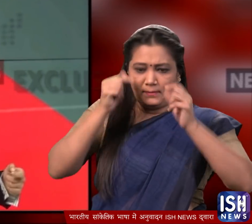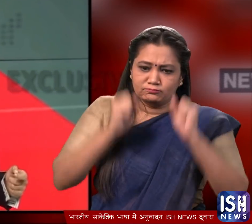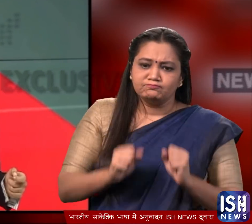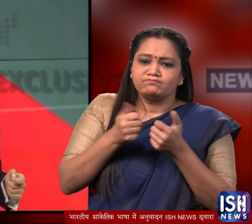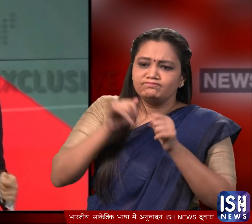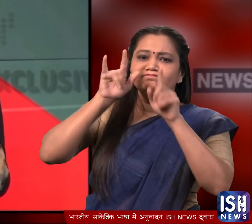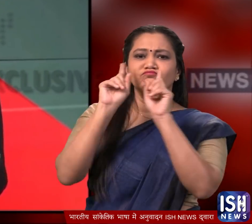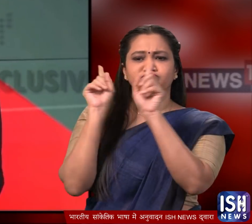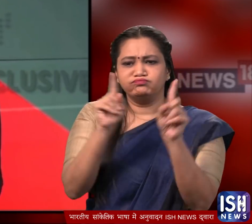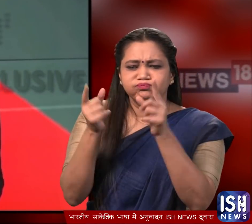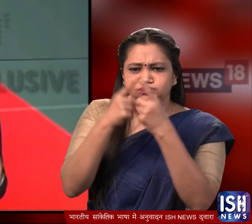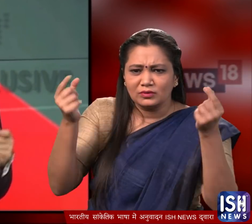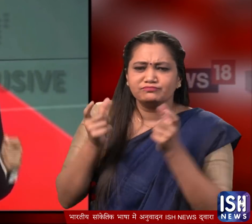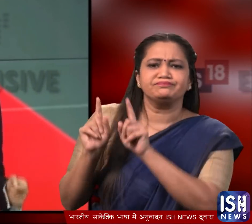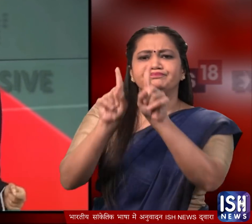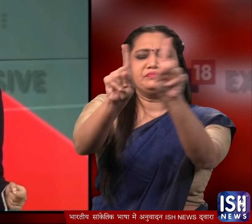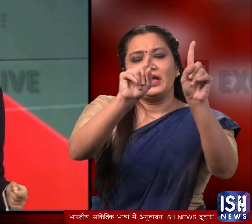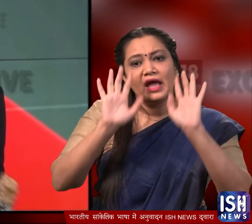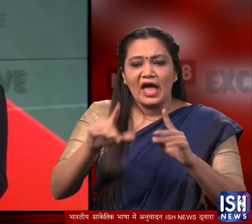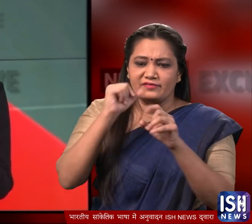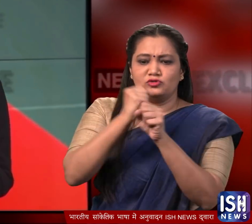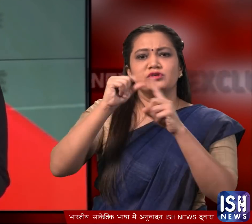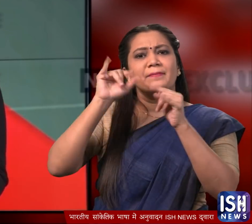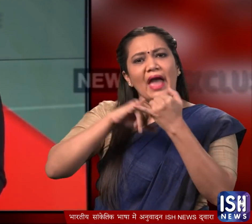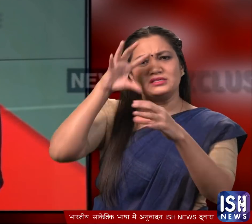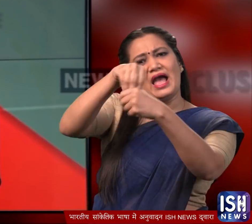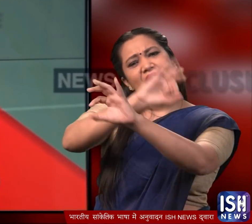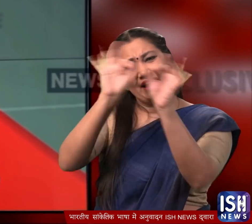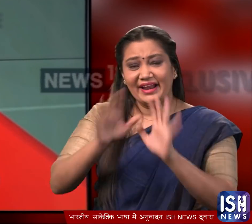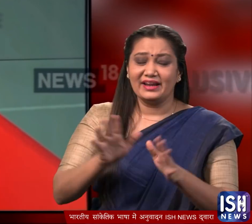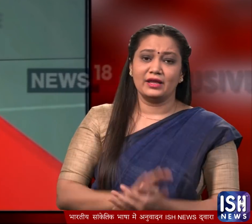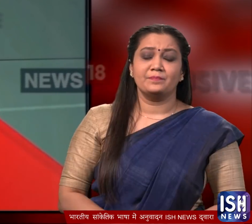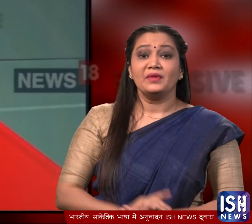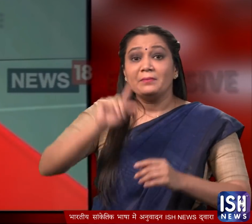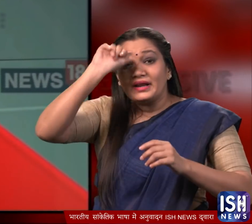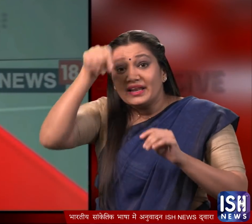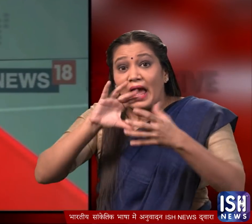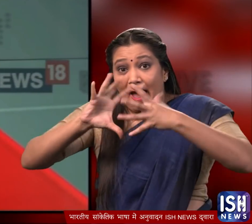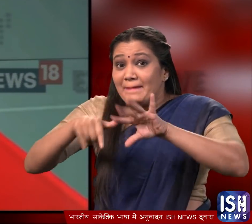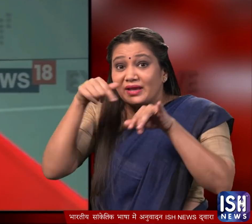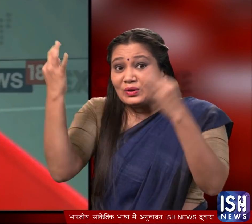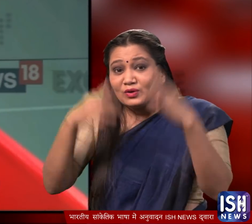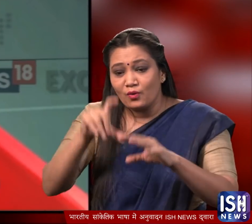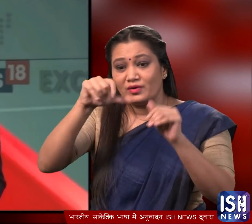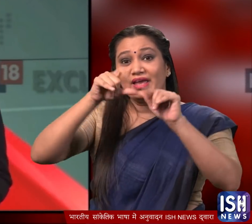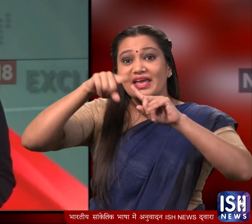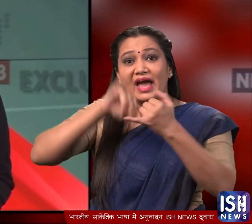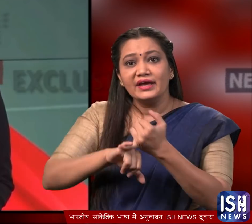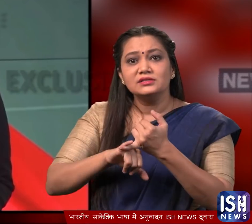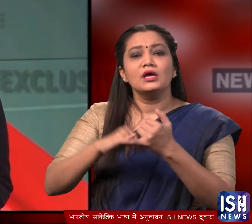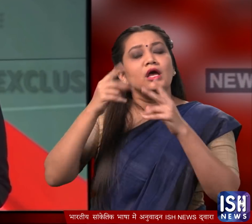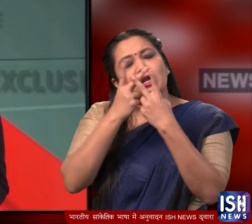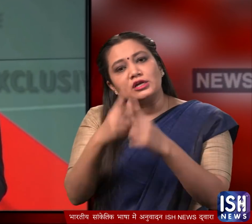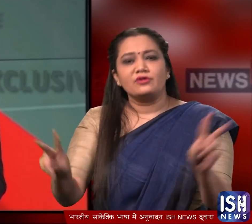ऑपरेट किया जाता है। उनका टारगेट भी GPS की मदद से पहले से ही तय होता है, जबकि भारत में बन रहे कैट्स वॉरियर